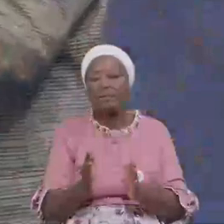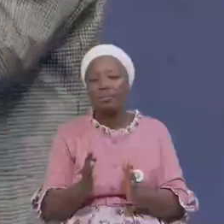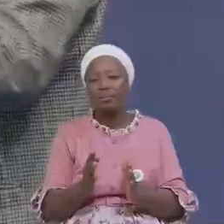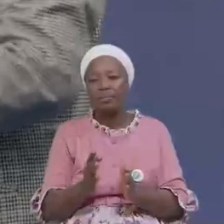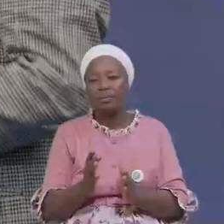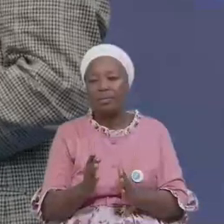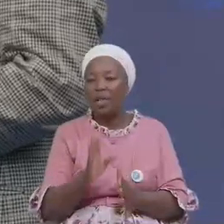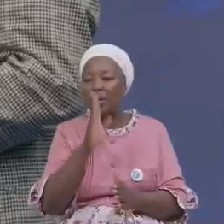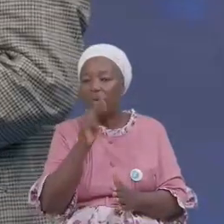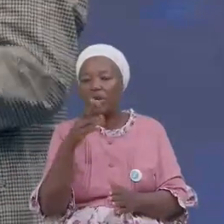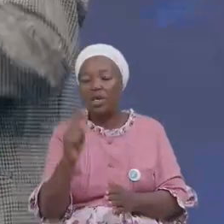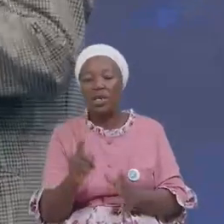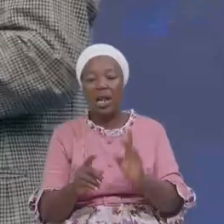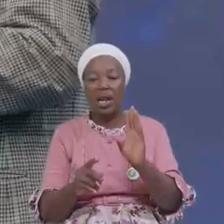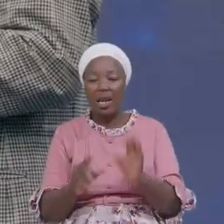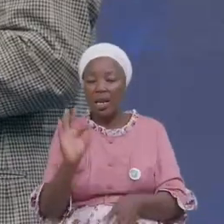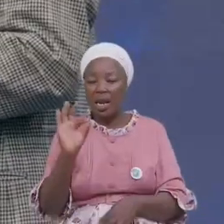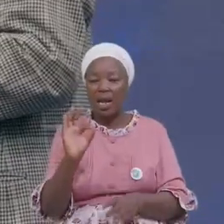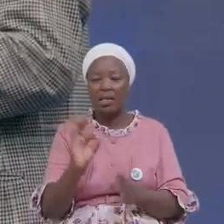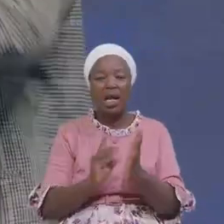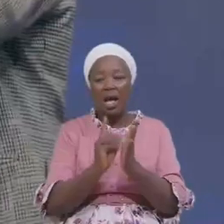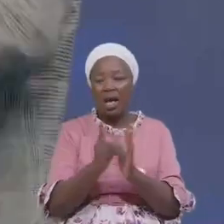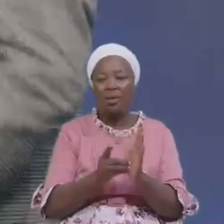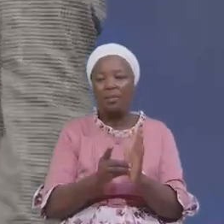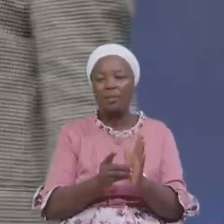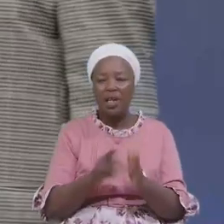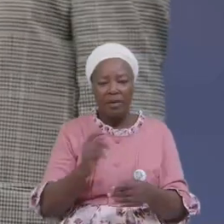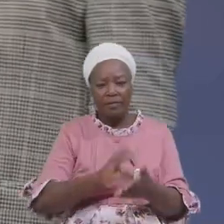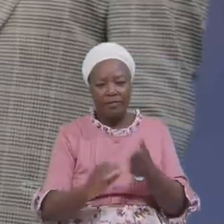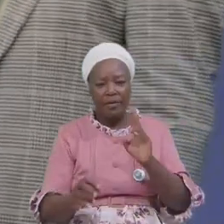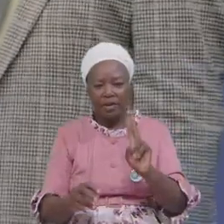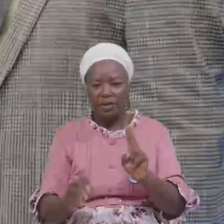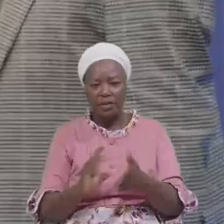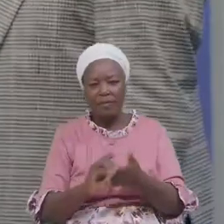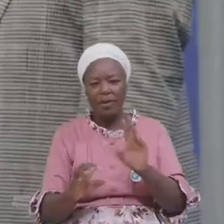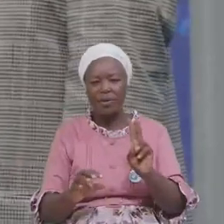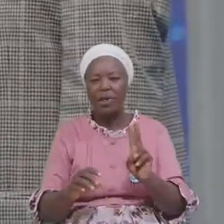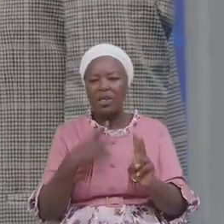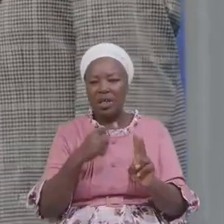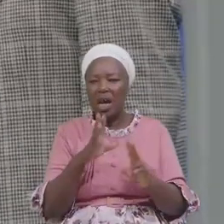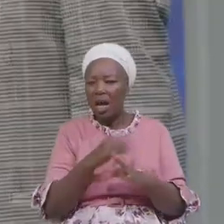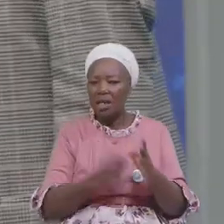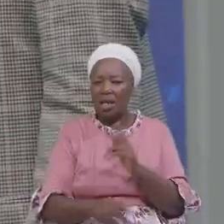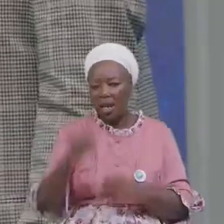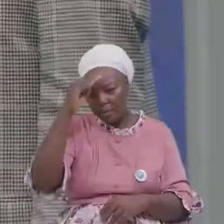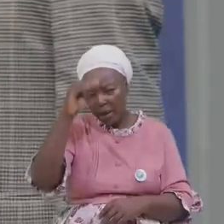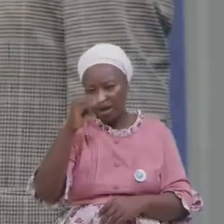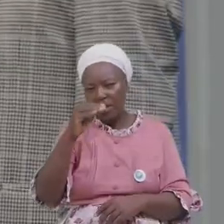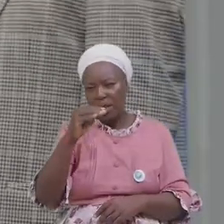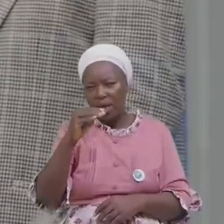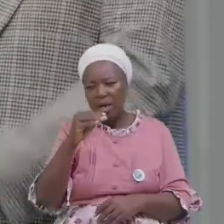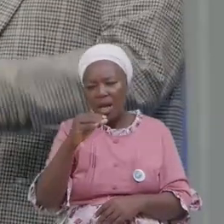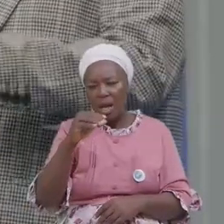C'était la 9e heure. Verset 2. Il y avait un homme boiteux